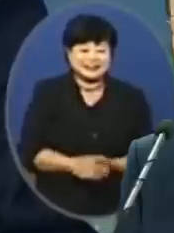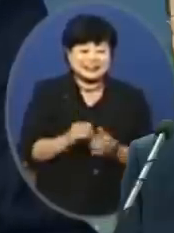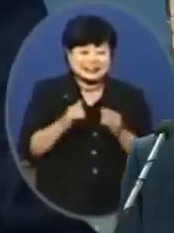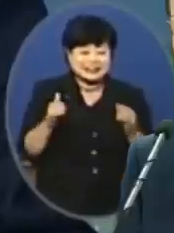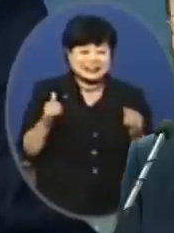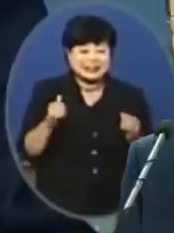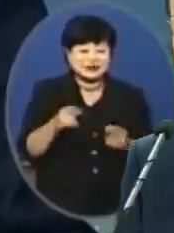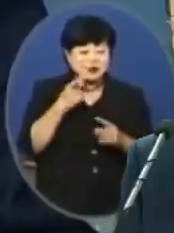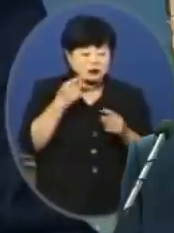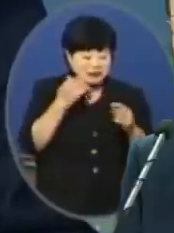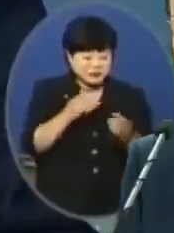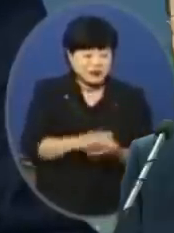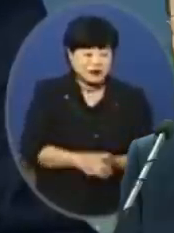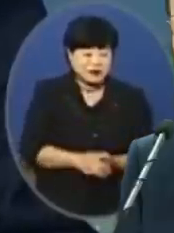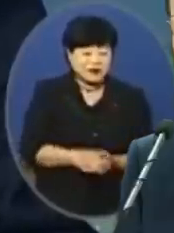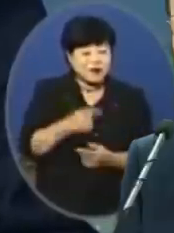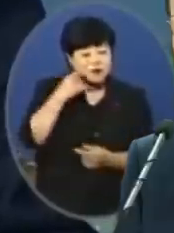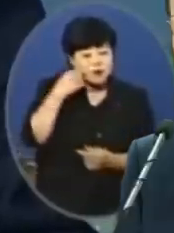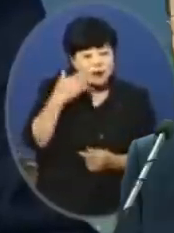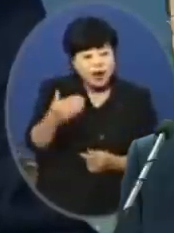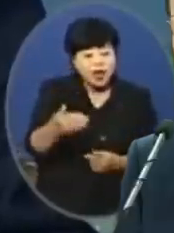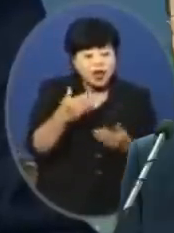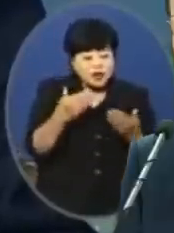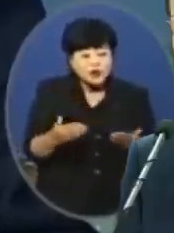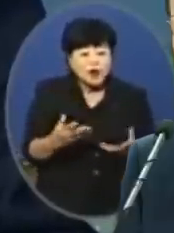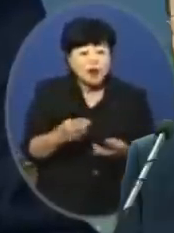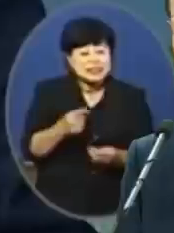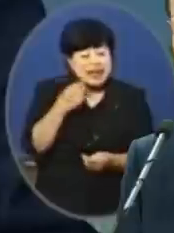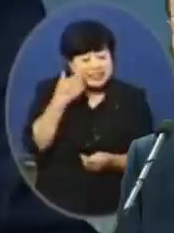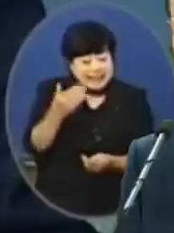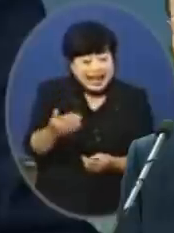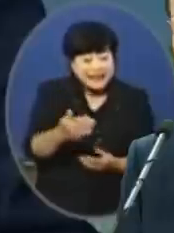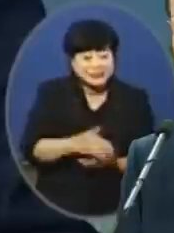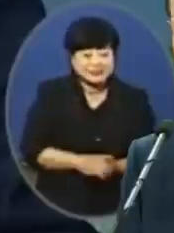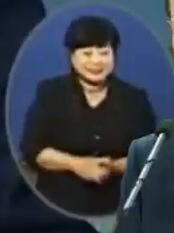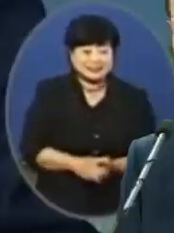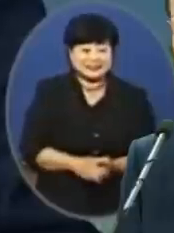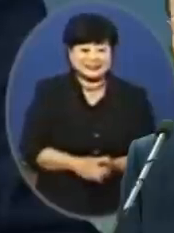사람들은 저보고 다 자꾸 묻는 것은 휴가 언제 가느냐 하는데,